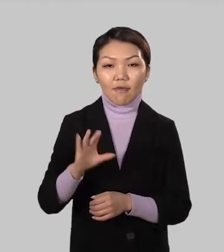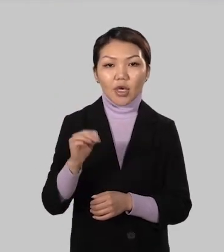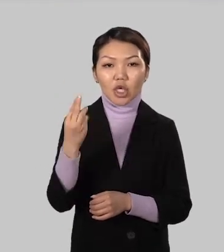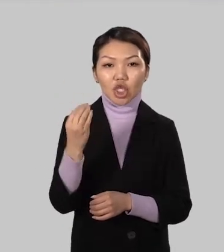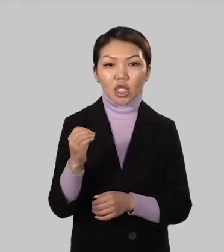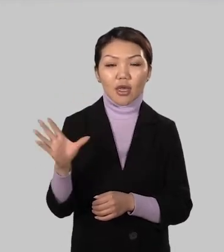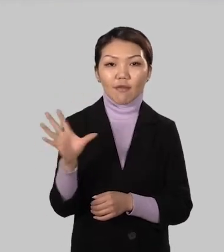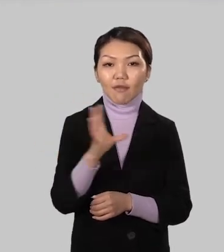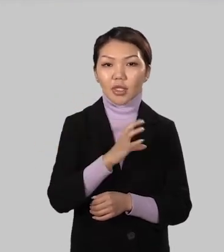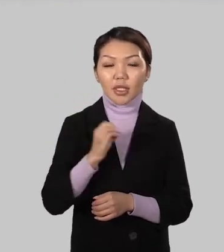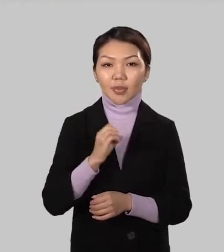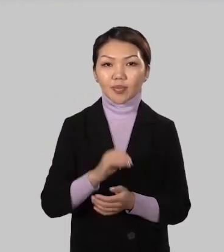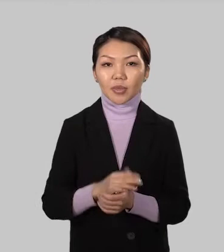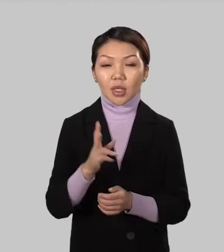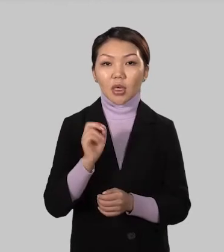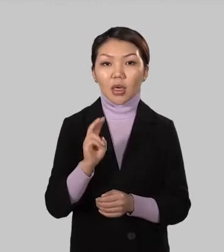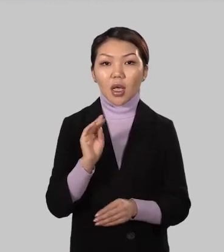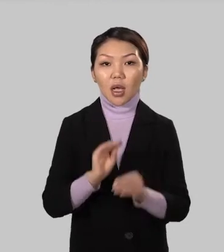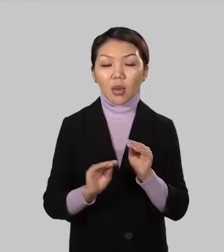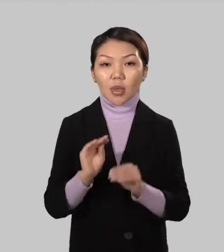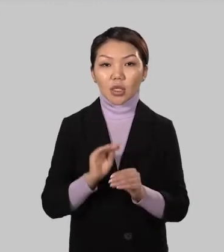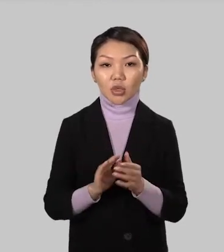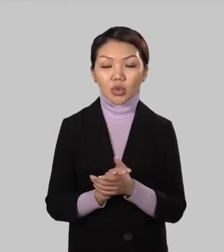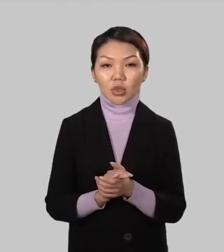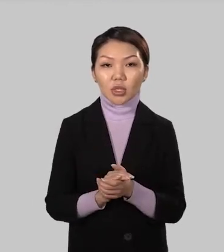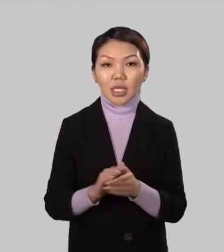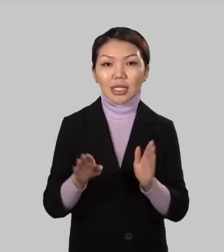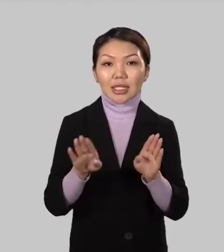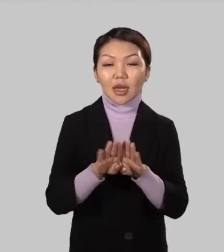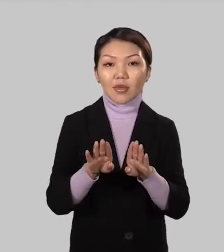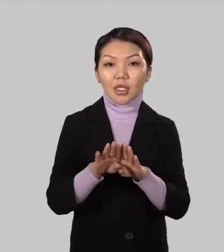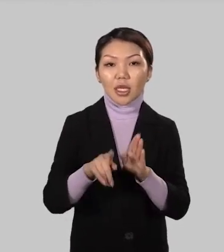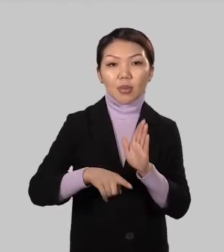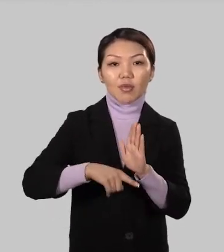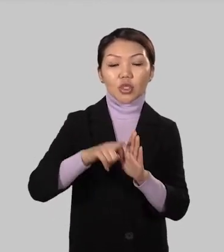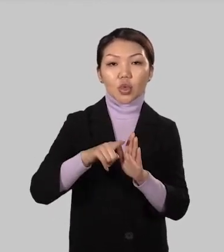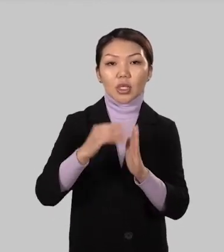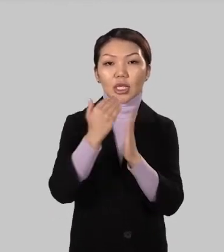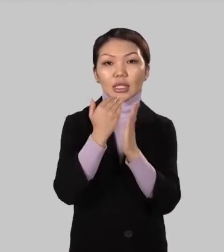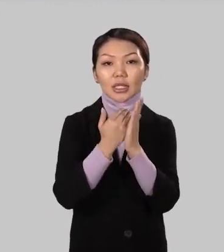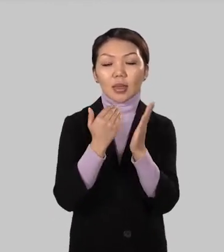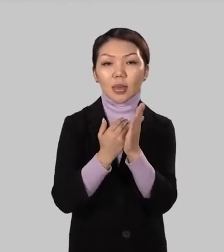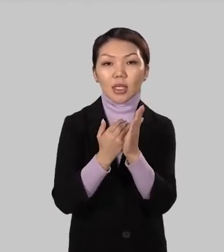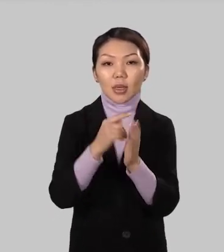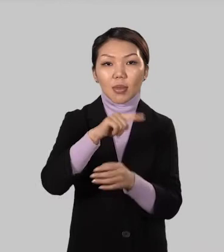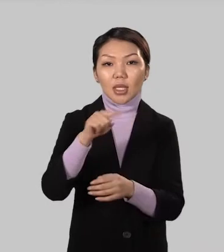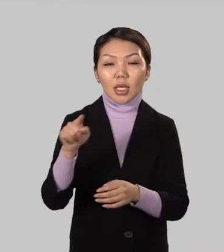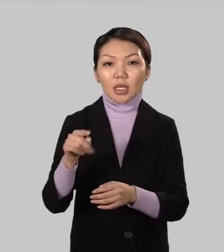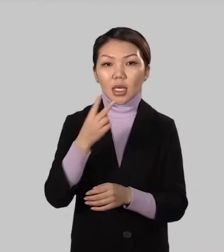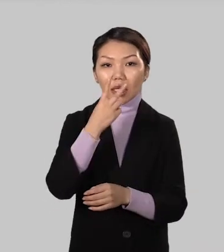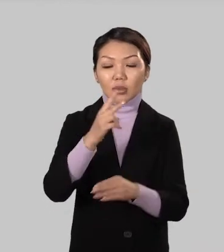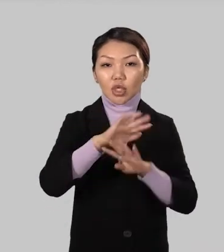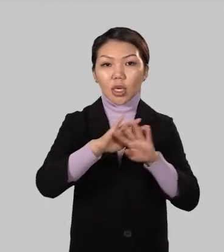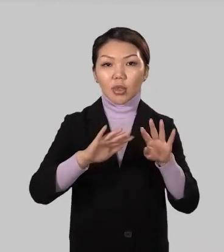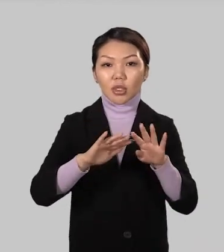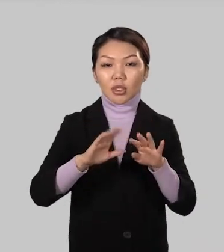как образуются сравнительная и превосходная степени сравнения прилагательных рассмотрим таблицу